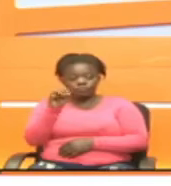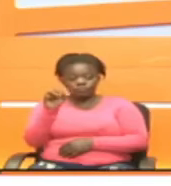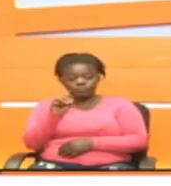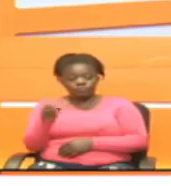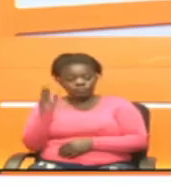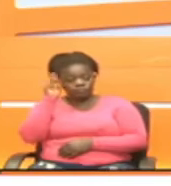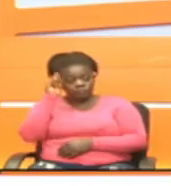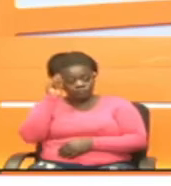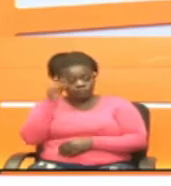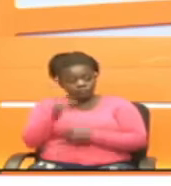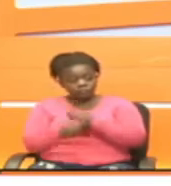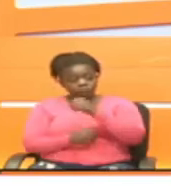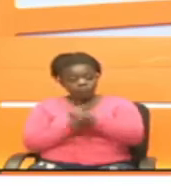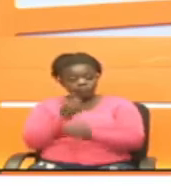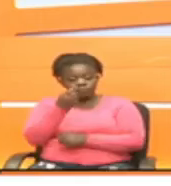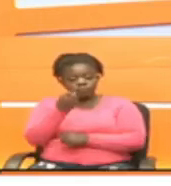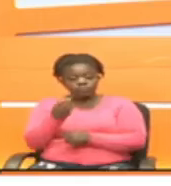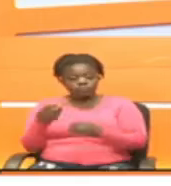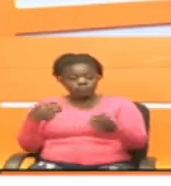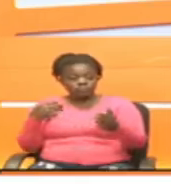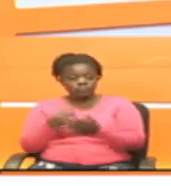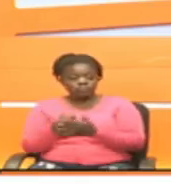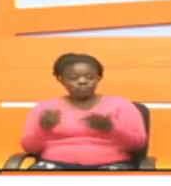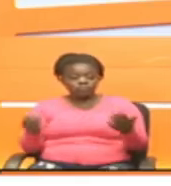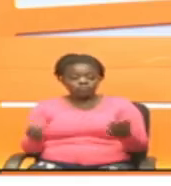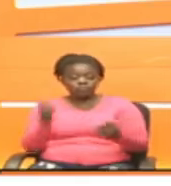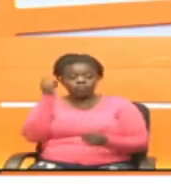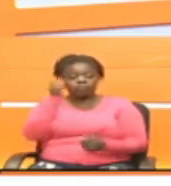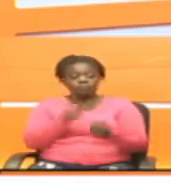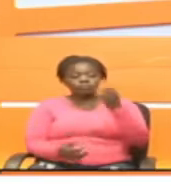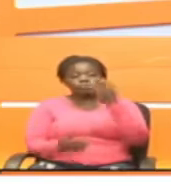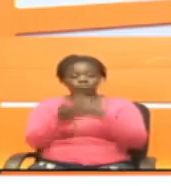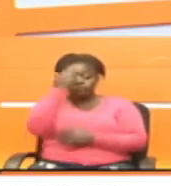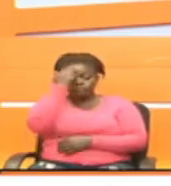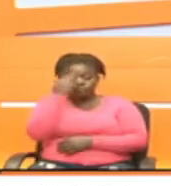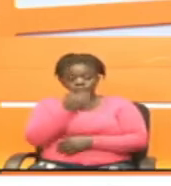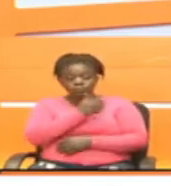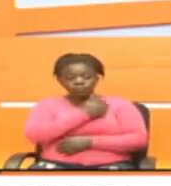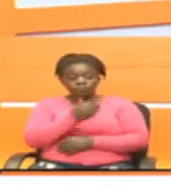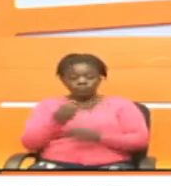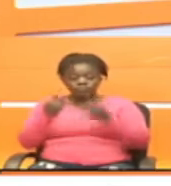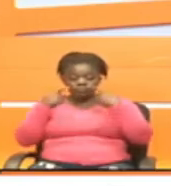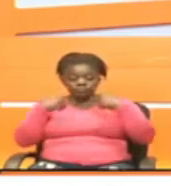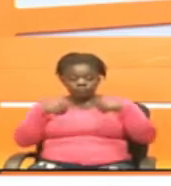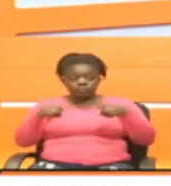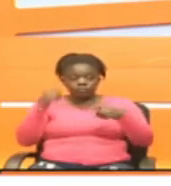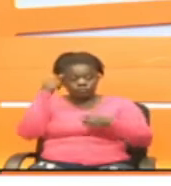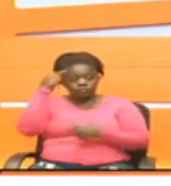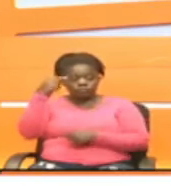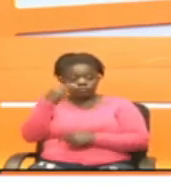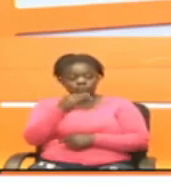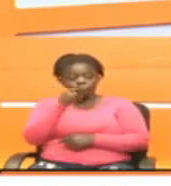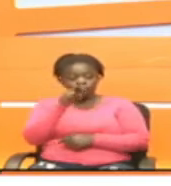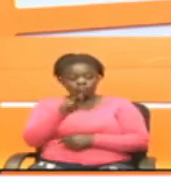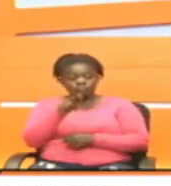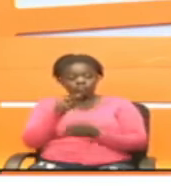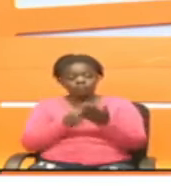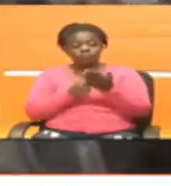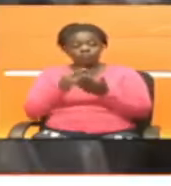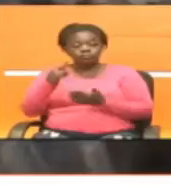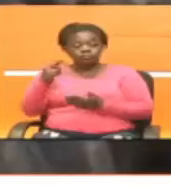emyaka 6 bukyanga abajulizi ba Uganda Bakatoliki balangirirwa mu lubu lw'abatuukirivu.